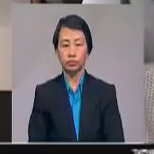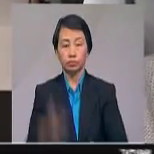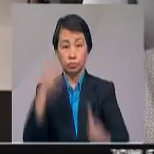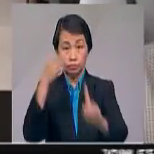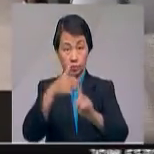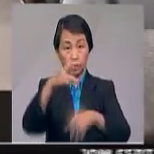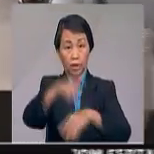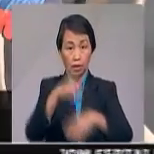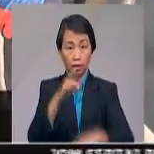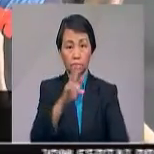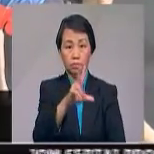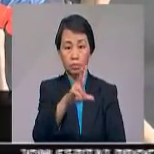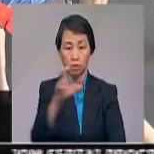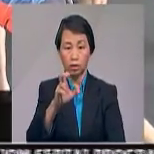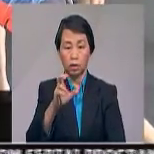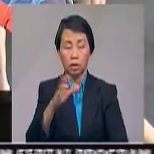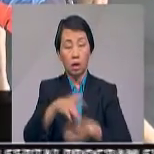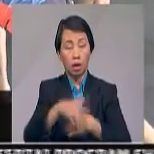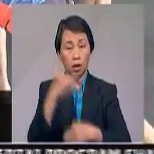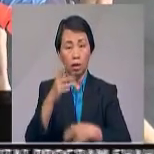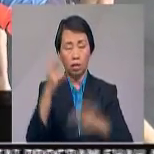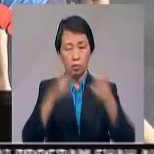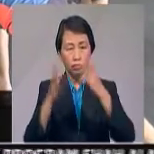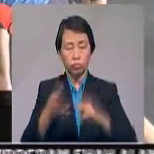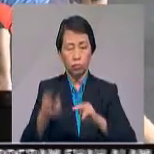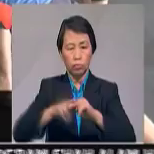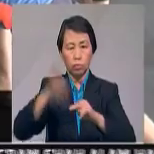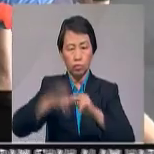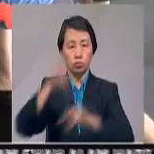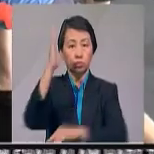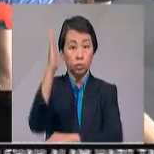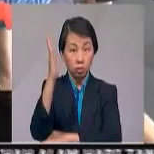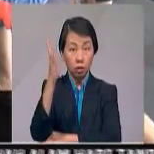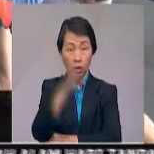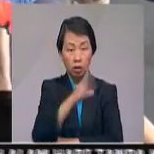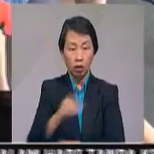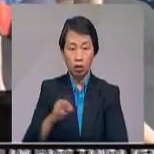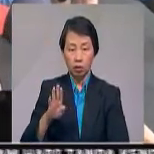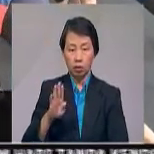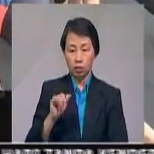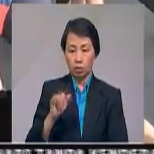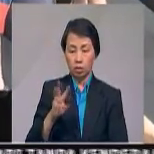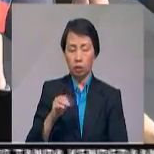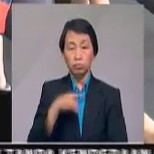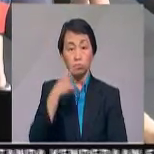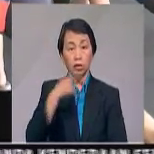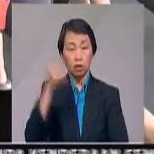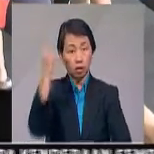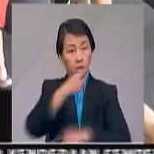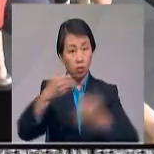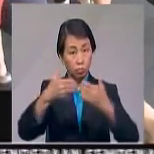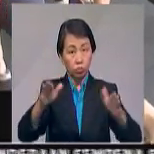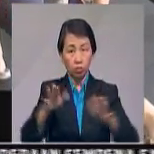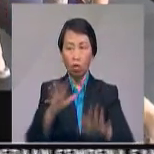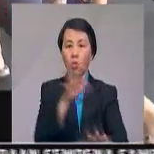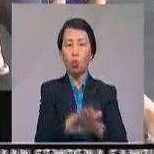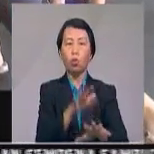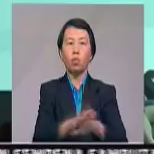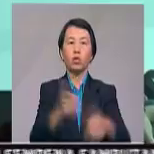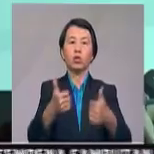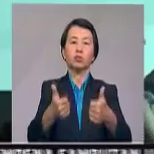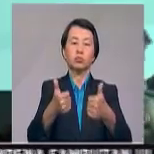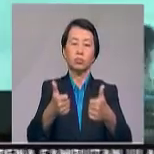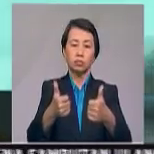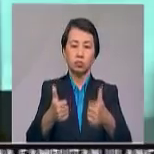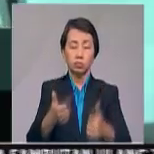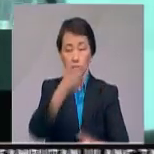sekitar 300 orang, namun bilangan pengunjung meningkat menjelang tengah hari dan BAM menyifatkan hari terbuka tersebut mendapat sambutan hangat.